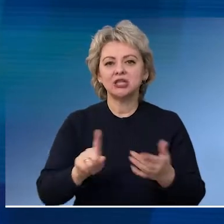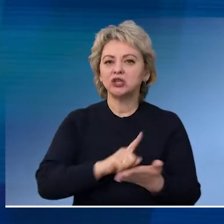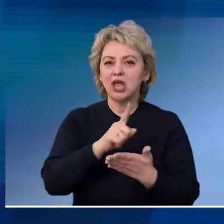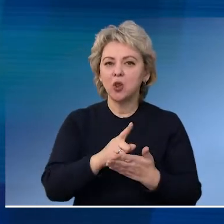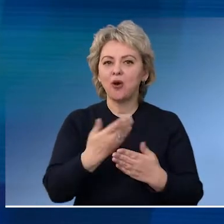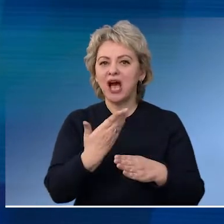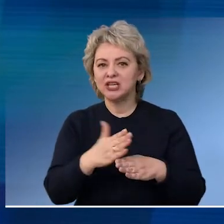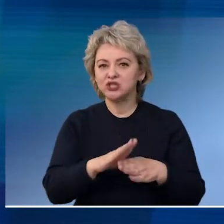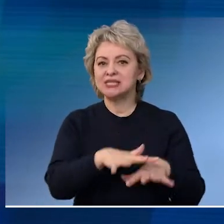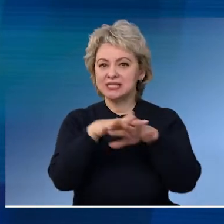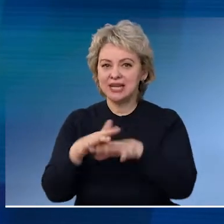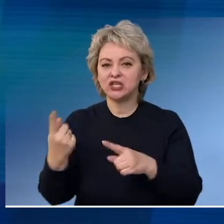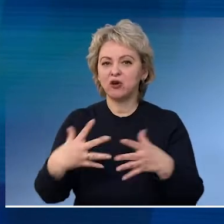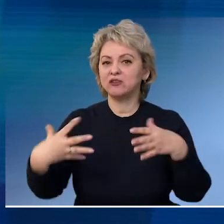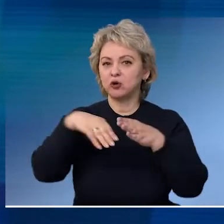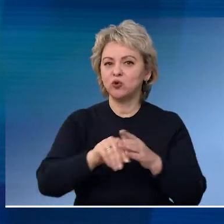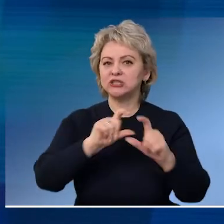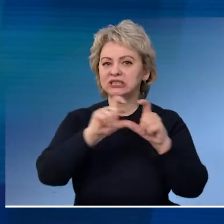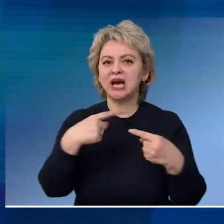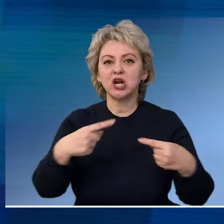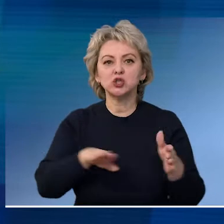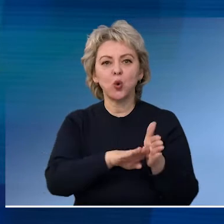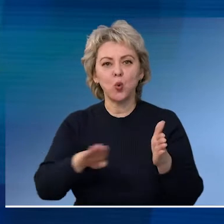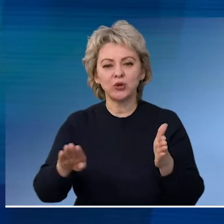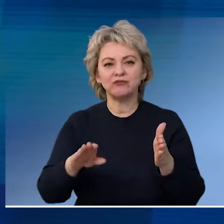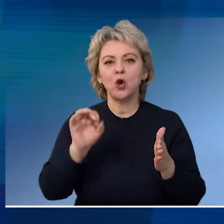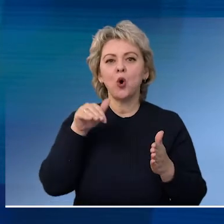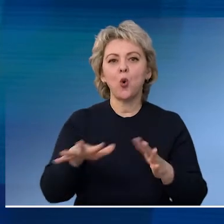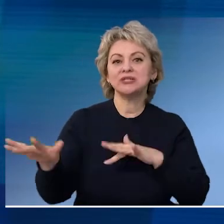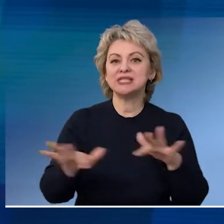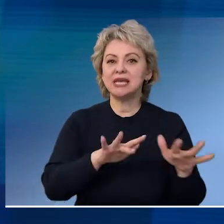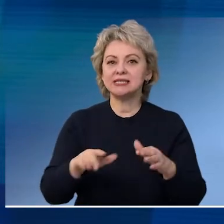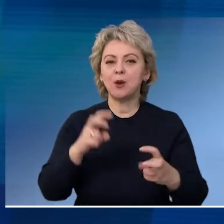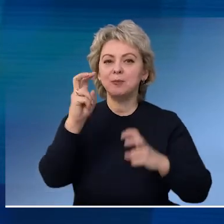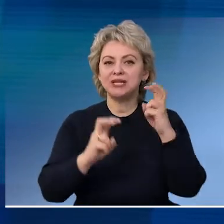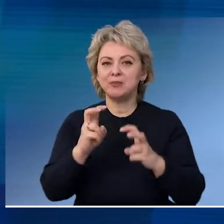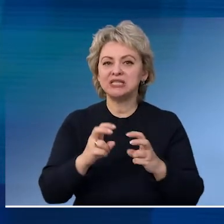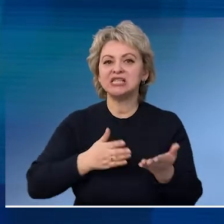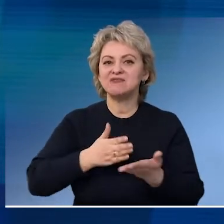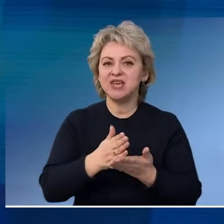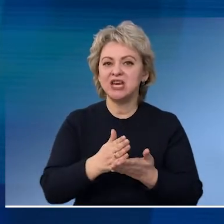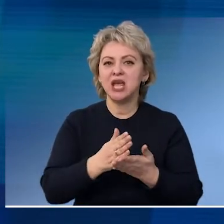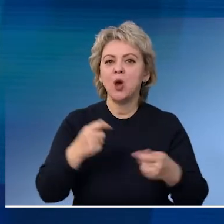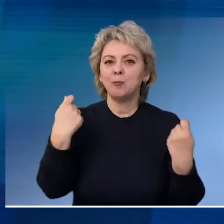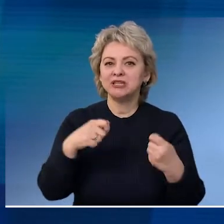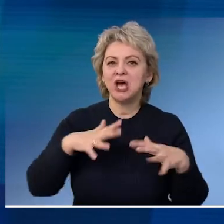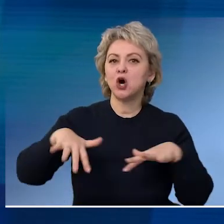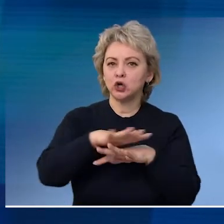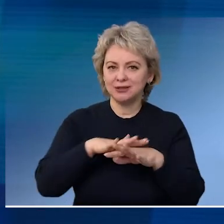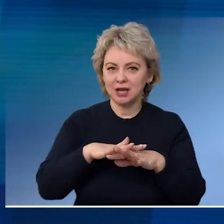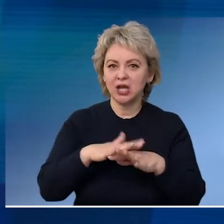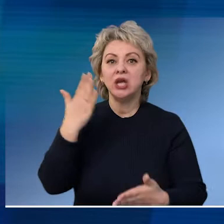это налоговые отчисления, которые уходят в бюджеты разных уровней от деятельности предприятий сферы потребительского